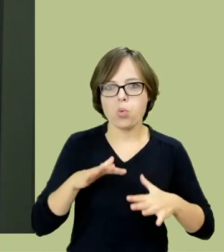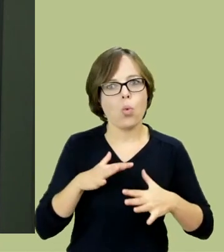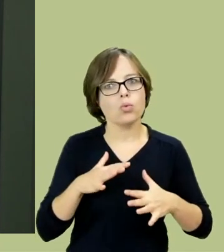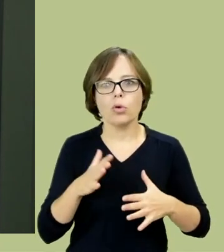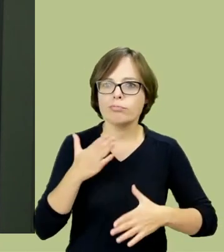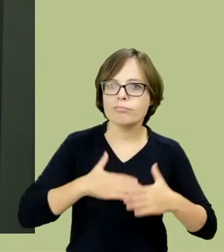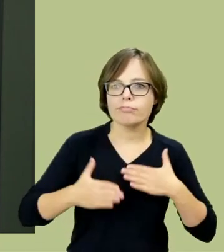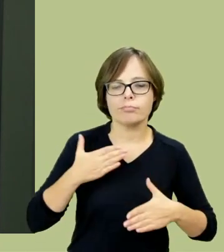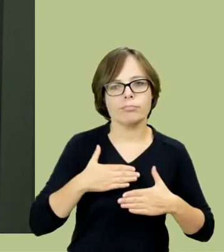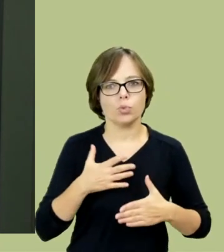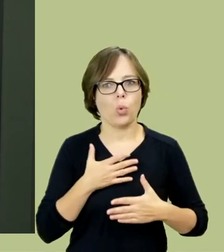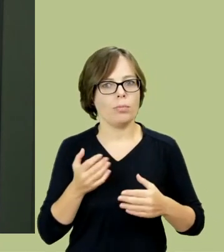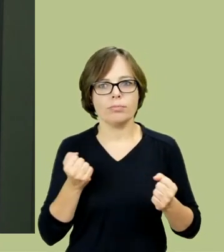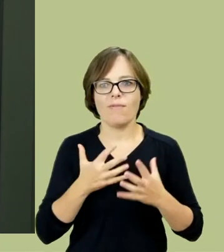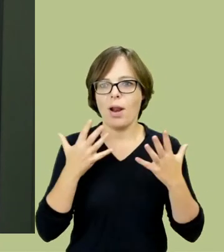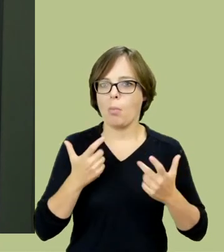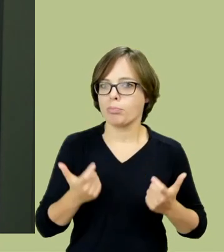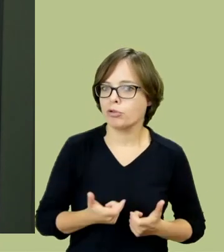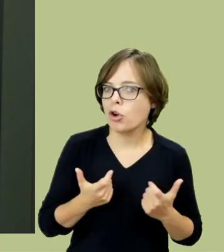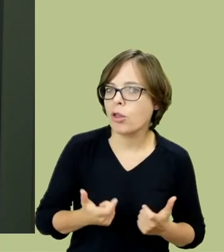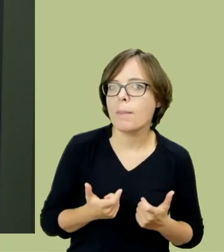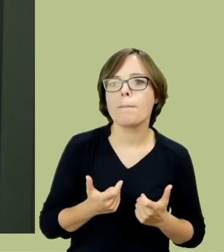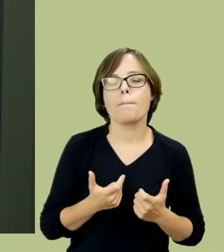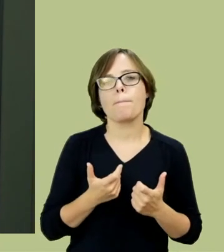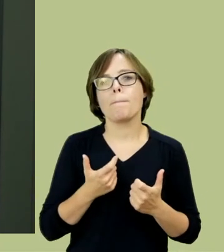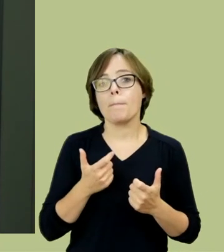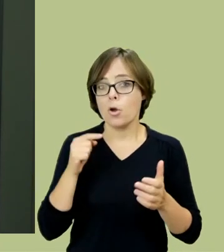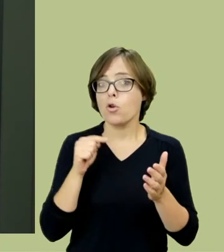dowiodło tego, że rzeczywiście